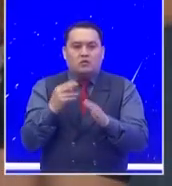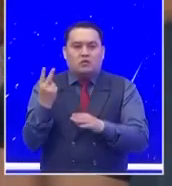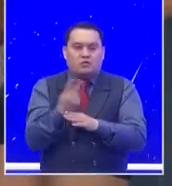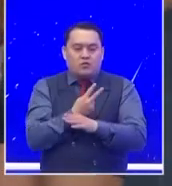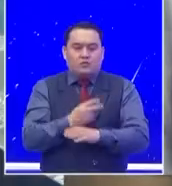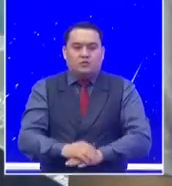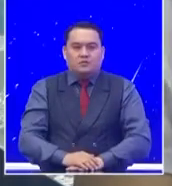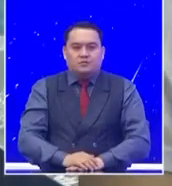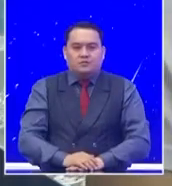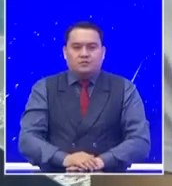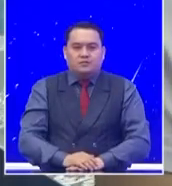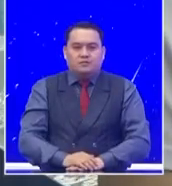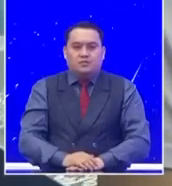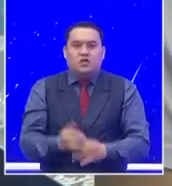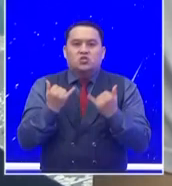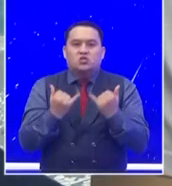телах